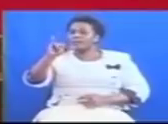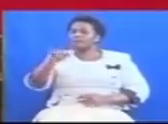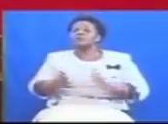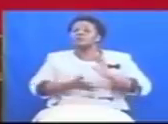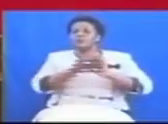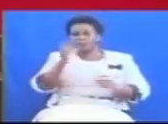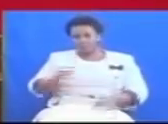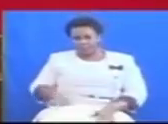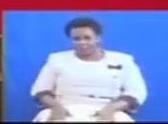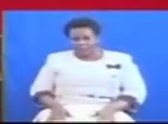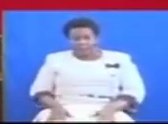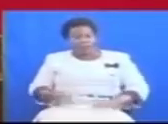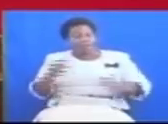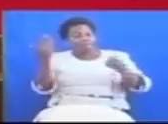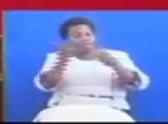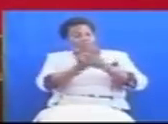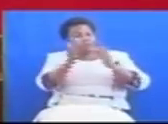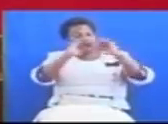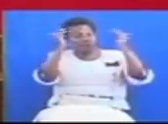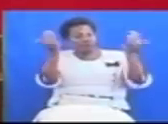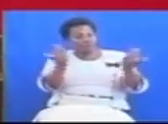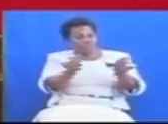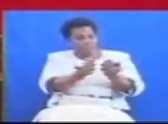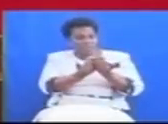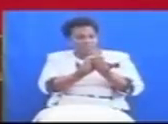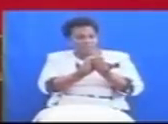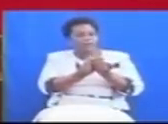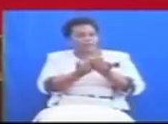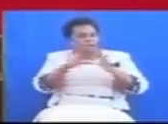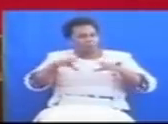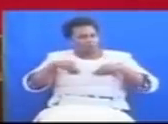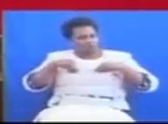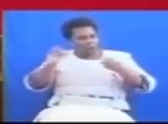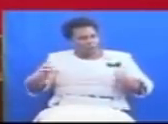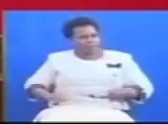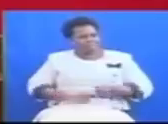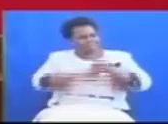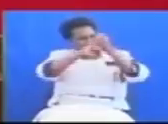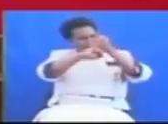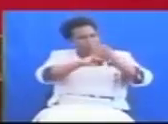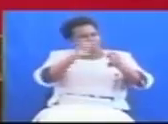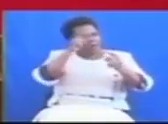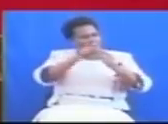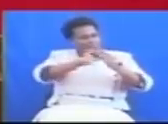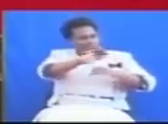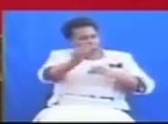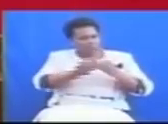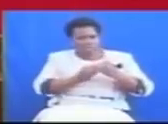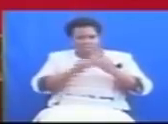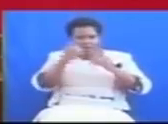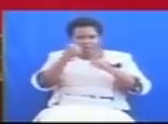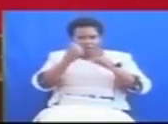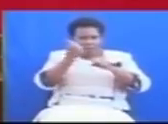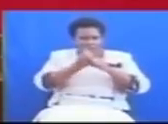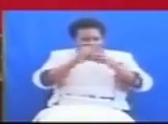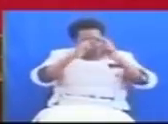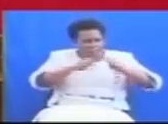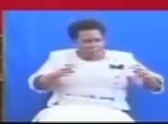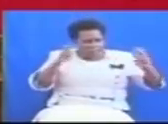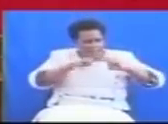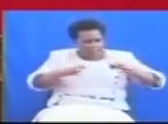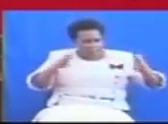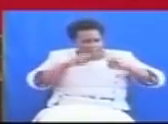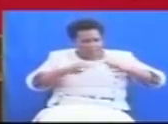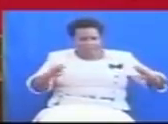ambaye ni World Bank ambaye ana support hatua za kufanya kurudia tena upembuzi yakinifu kwa sababu ilichukua muda mrefu. Nimthibitishie tu